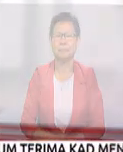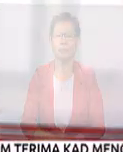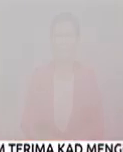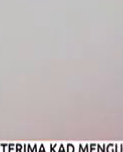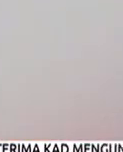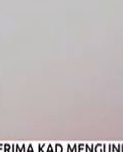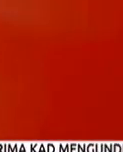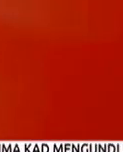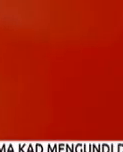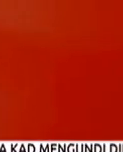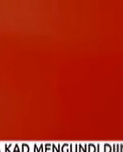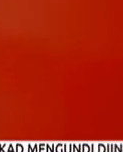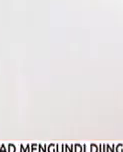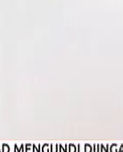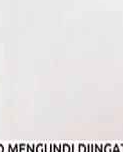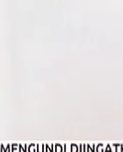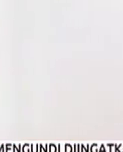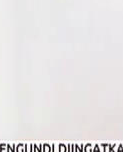4.